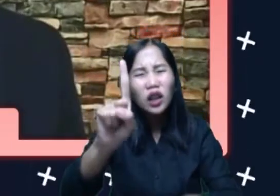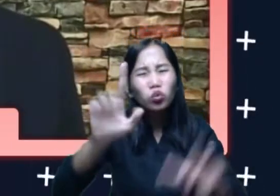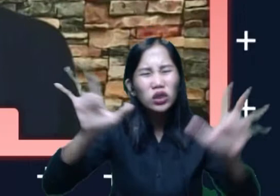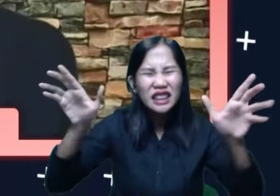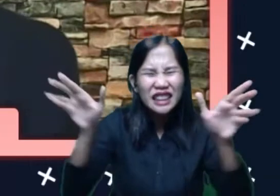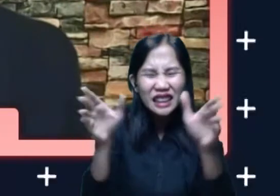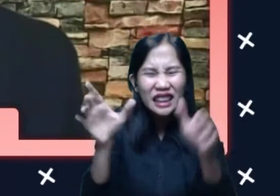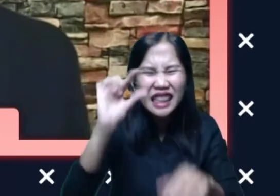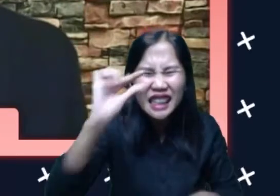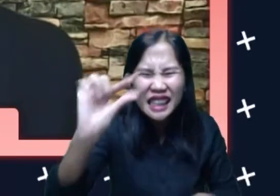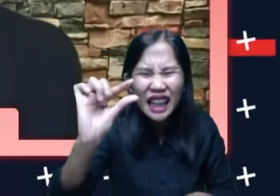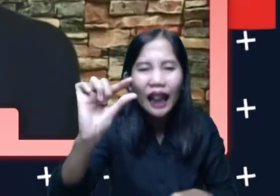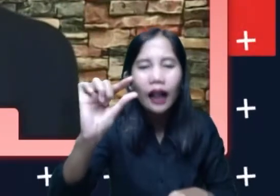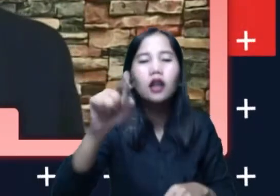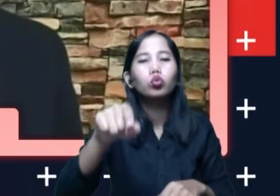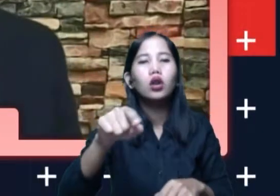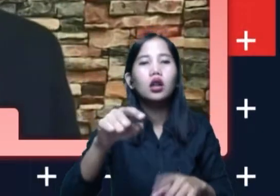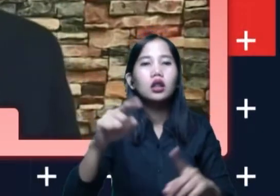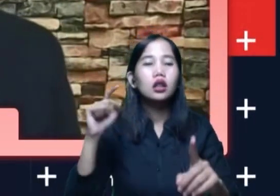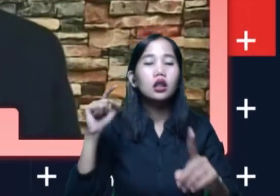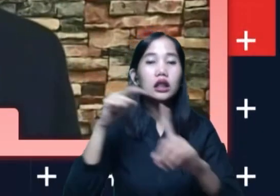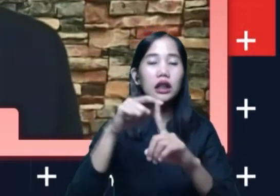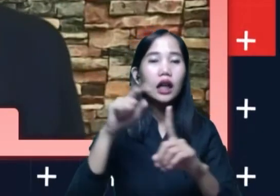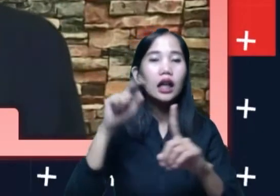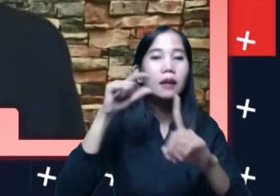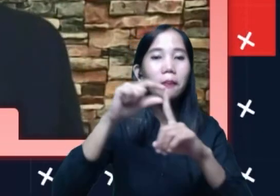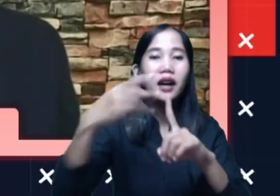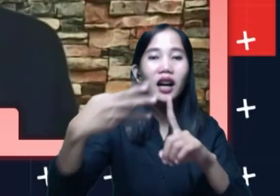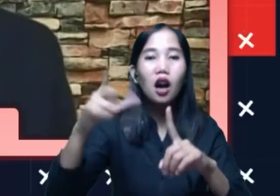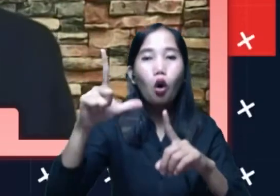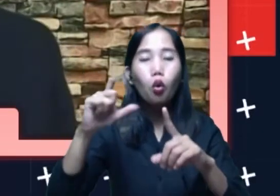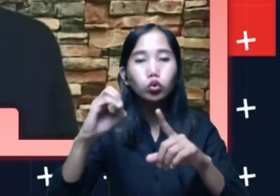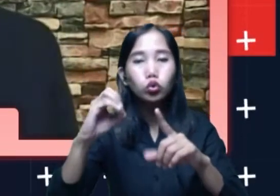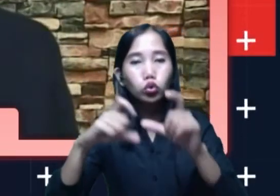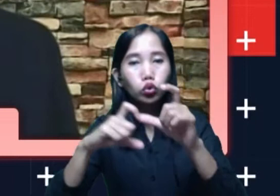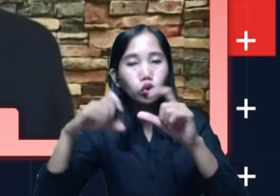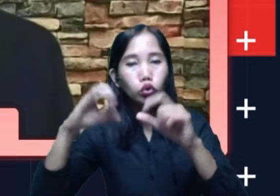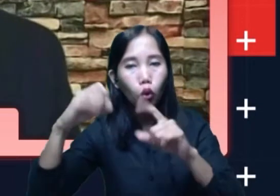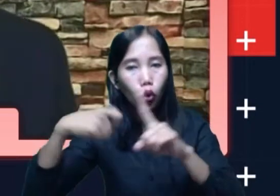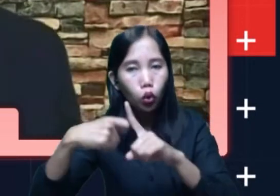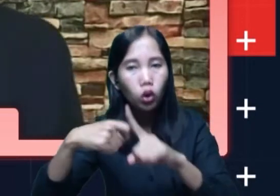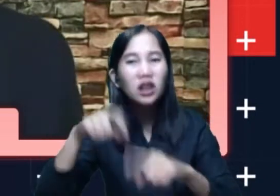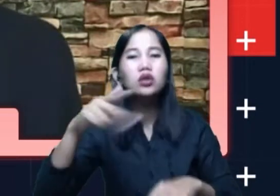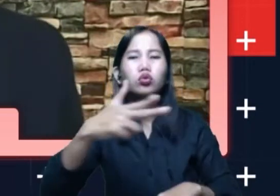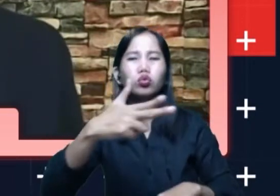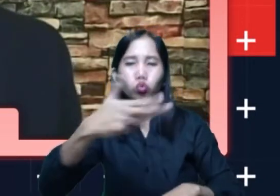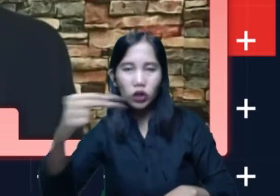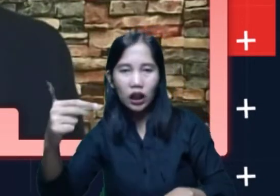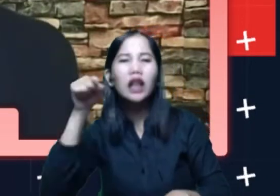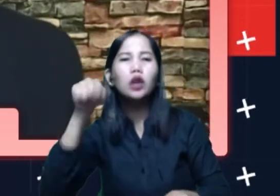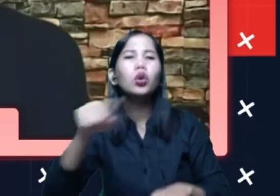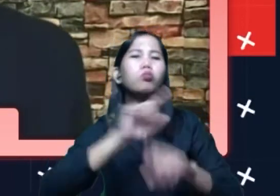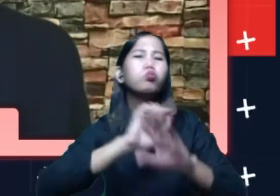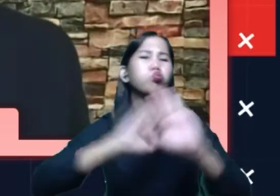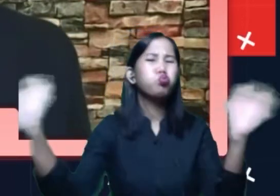dan mengikuti suatu sistem yang menyatu, bersatu, dan berkaitan satu sama